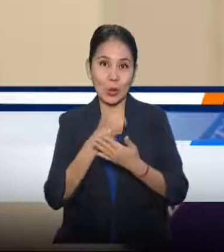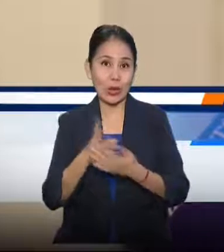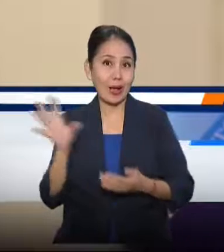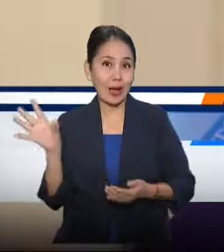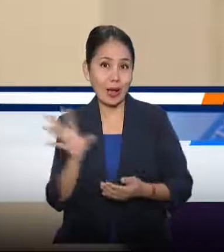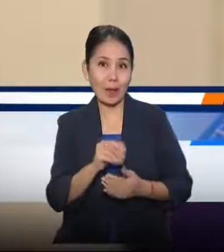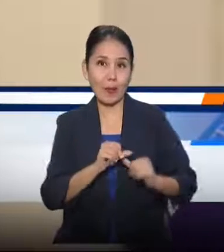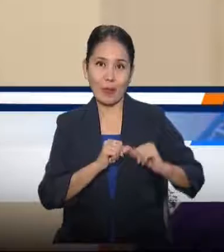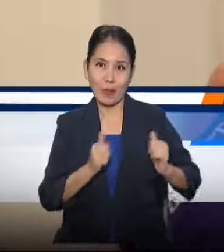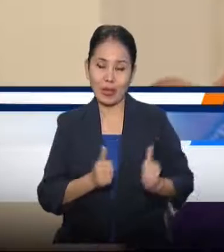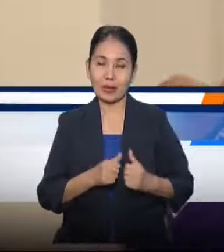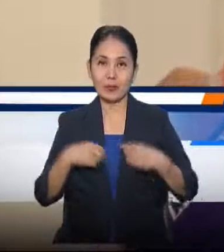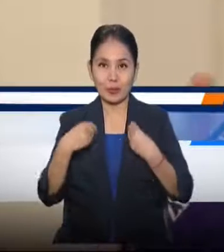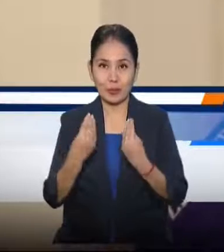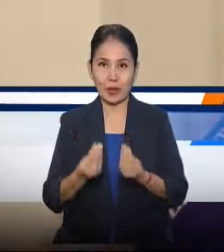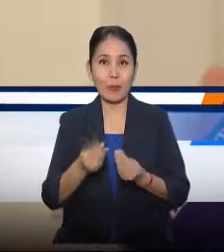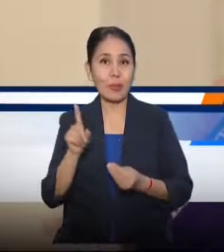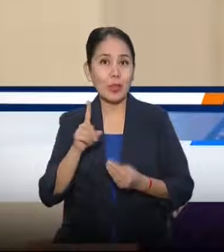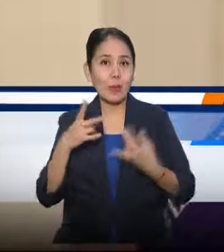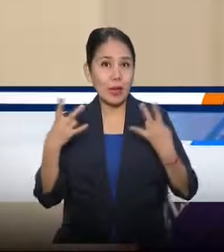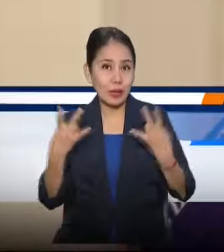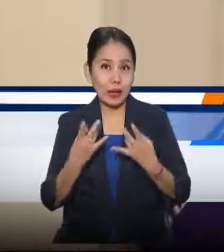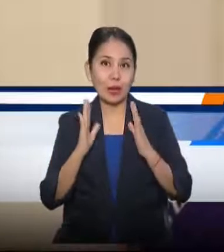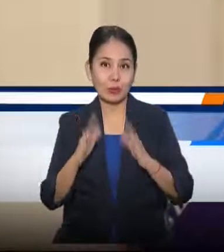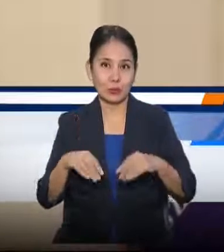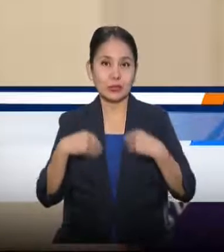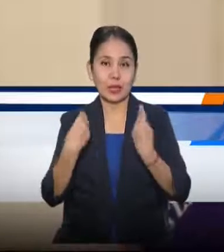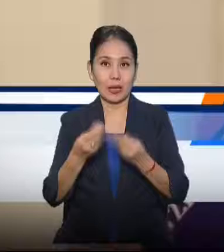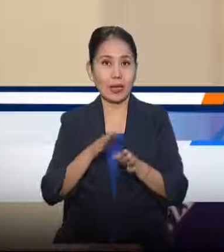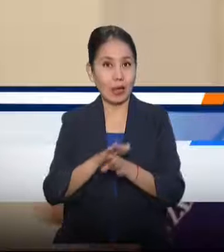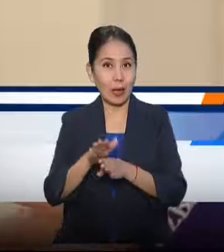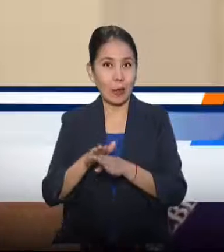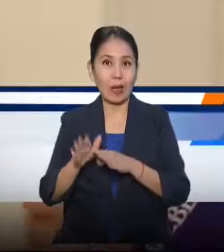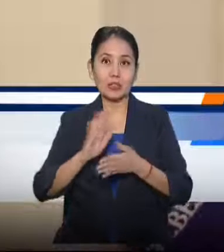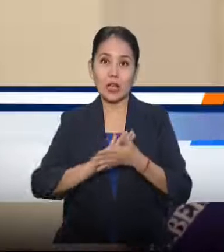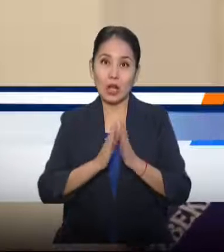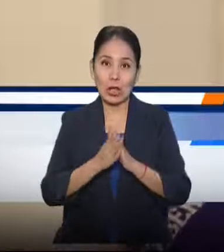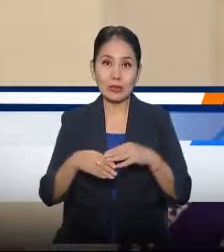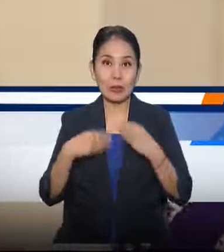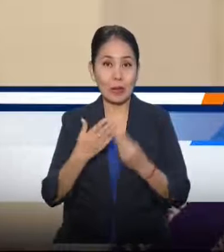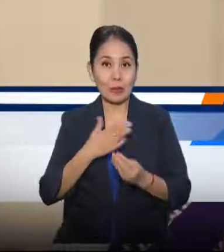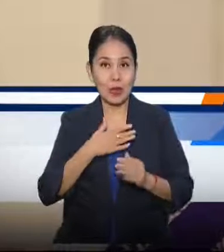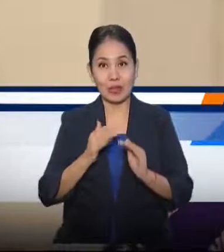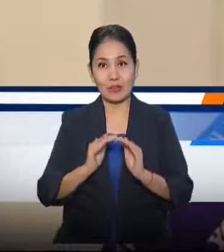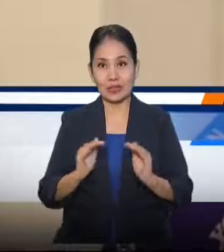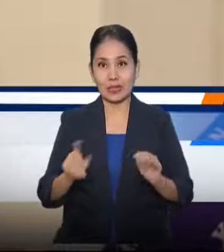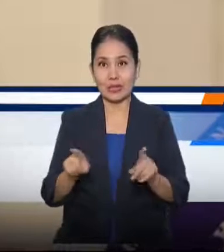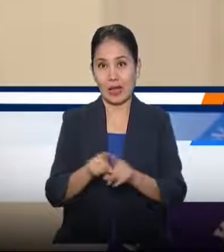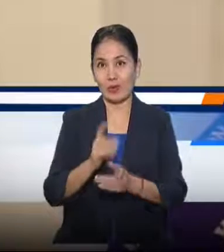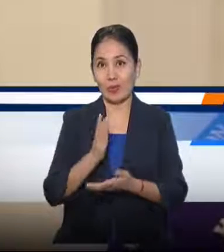hamma mehrimni beraman. Nima kerak bo'lsa sizlarga qilaman, sharoit qilaman. Shunday mening farzandlarim bor ekan deb